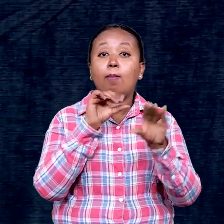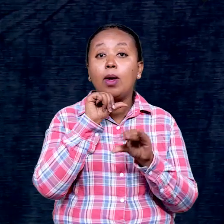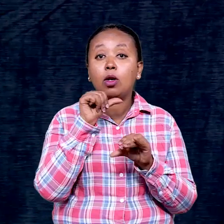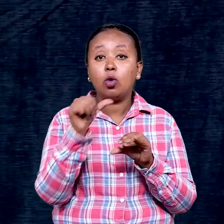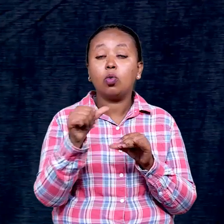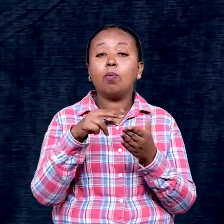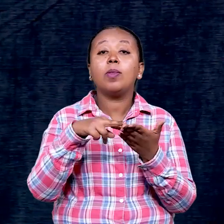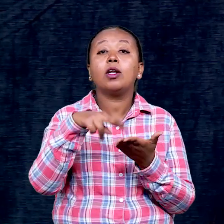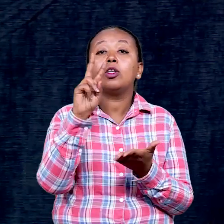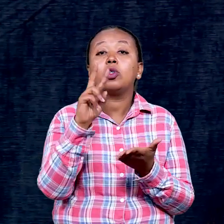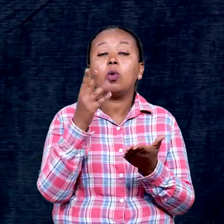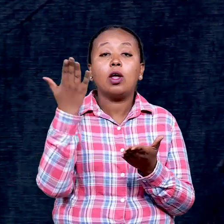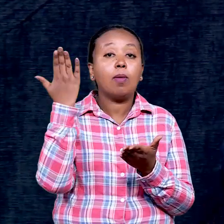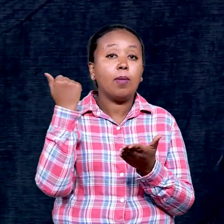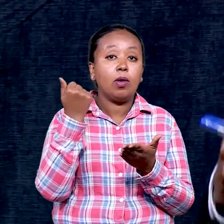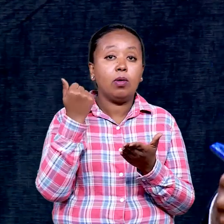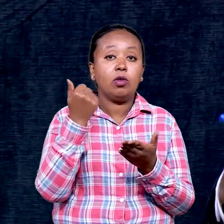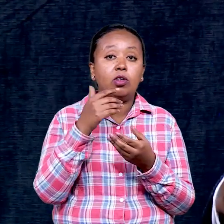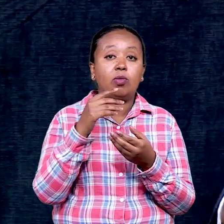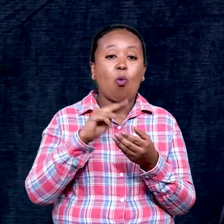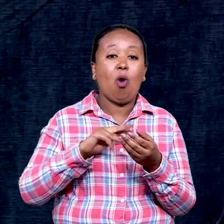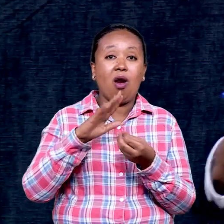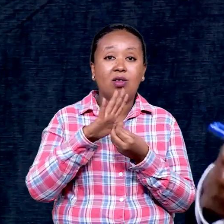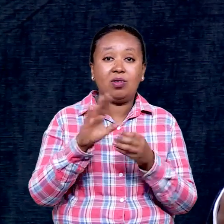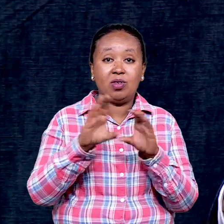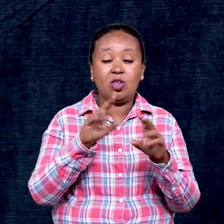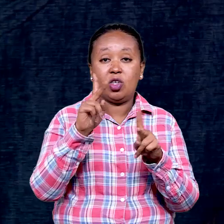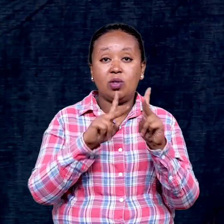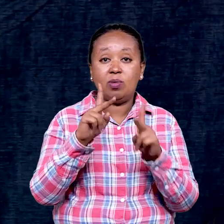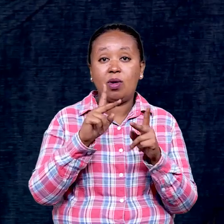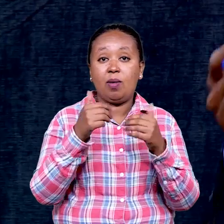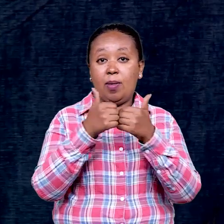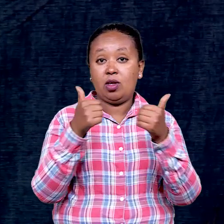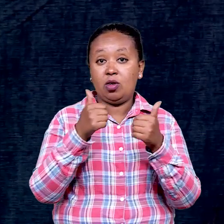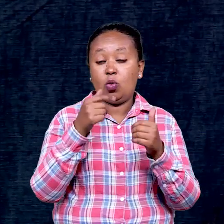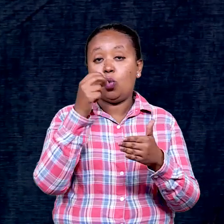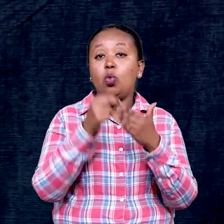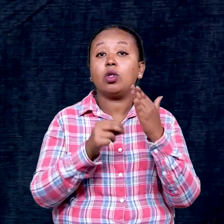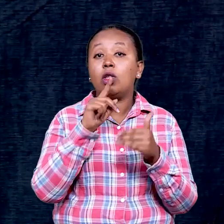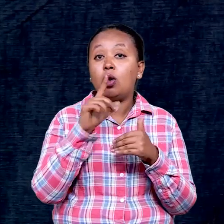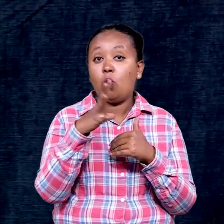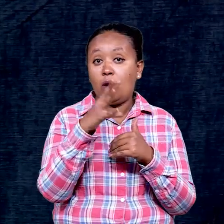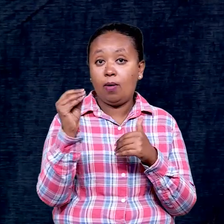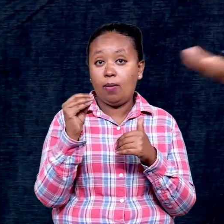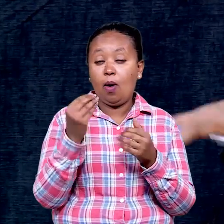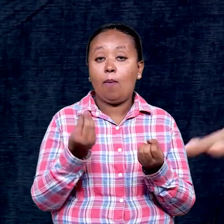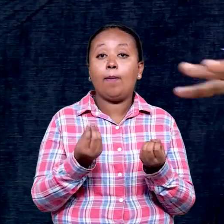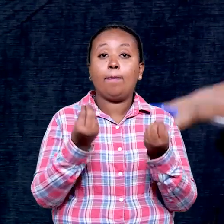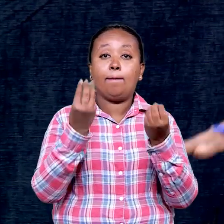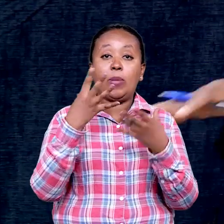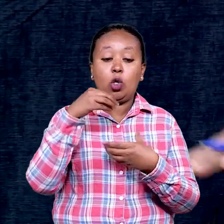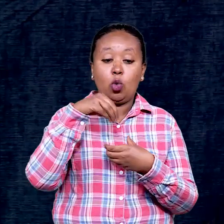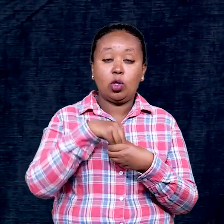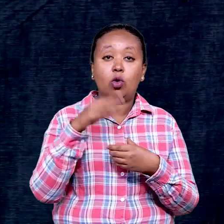መነሻው ከነበረው ዲሞናይዝ የማድረግ እነዚህን ተቋማት ከህዝብ የመነጠል ስራ ውጤት ነው እና በአብዛኛው